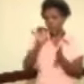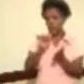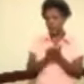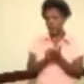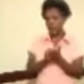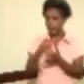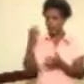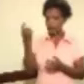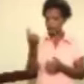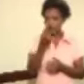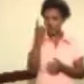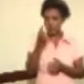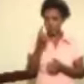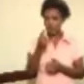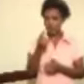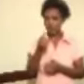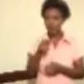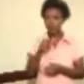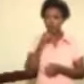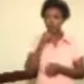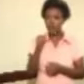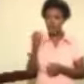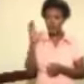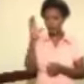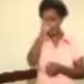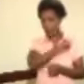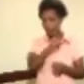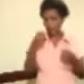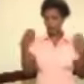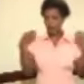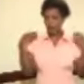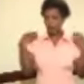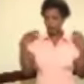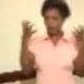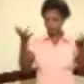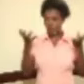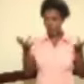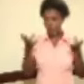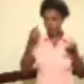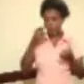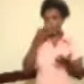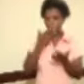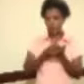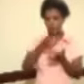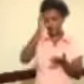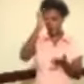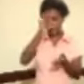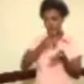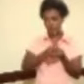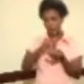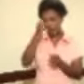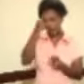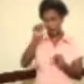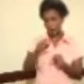tout simplement la manque, le manque de bonne volonté, de bonne foi de l'État qui est là. Parce que,